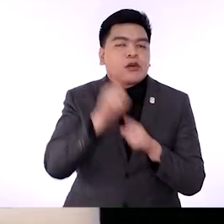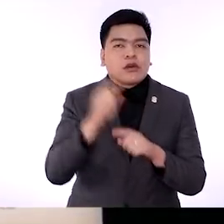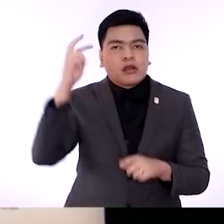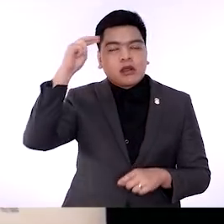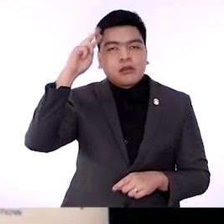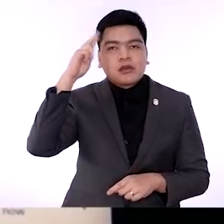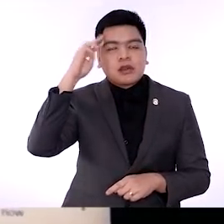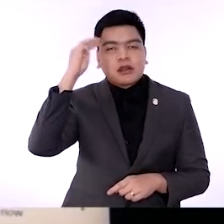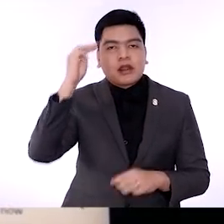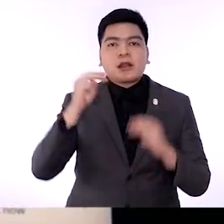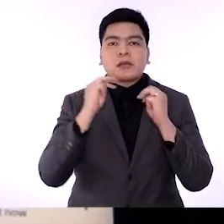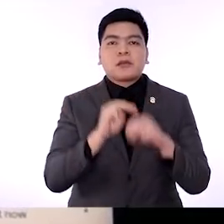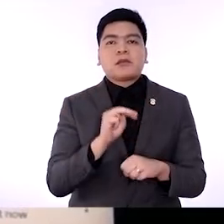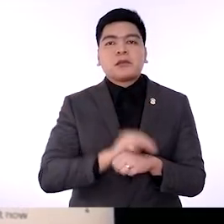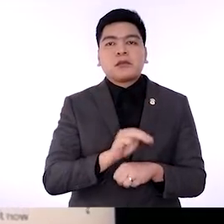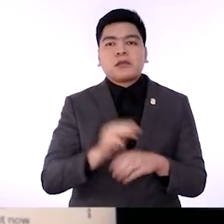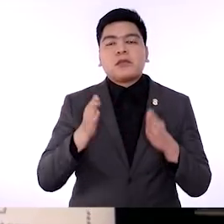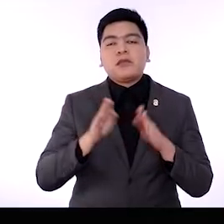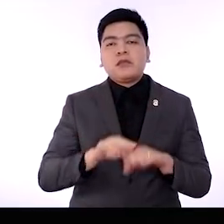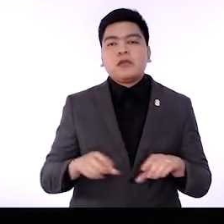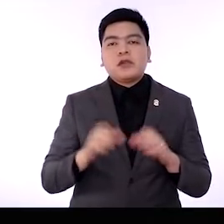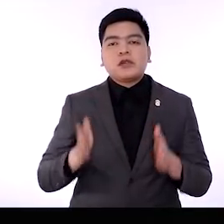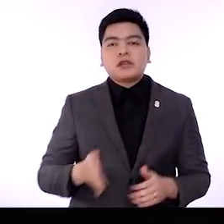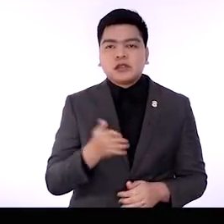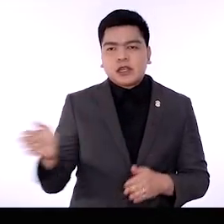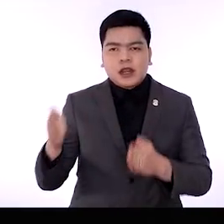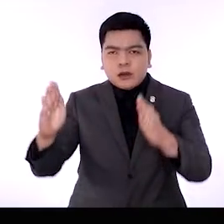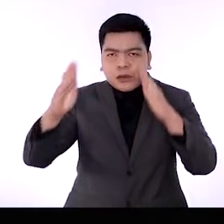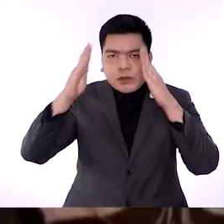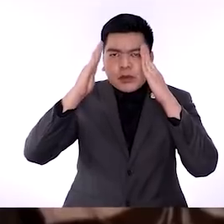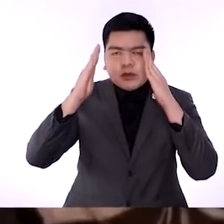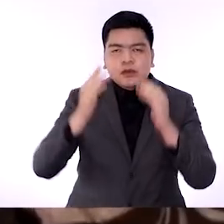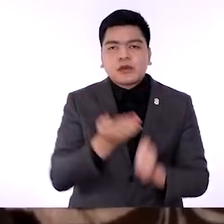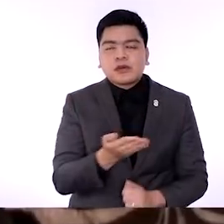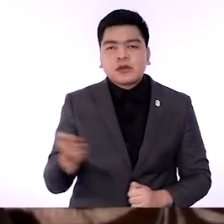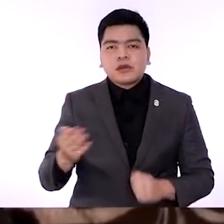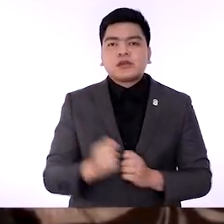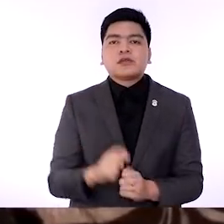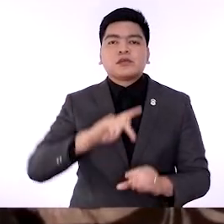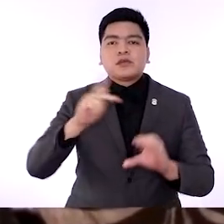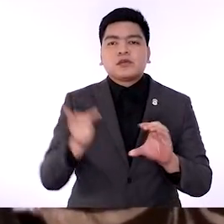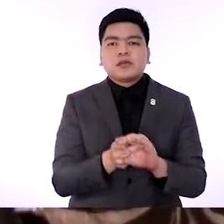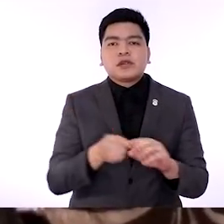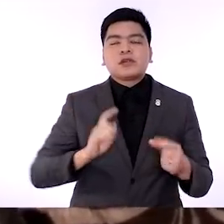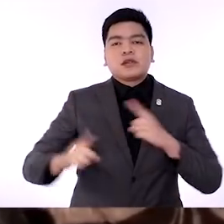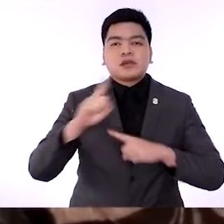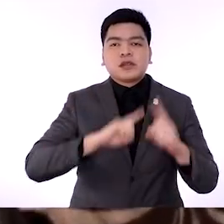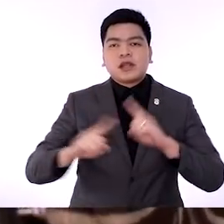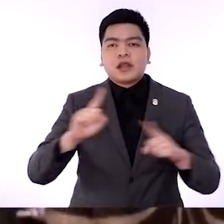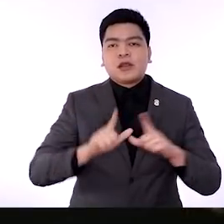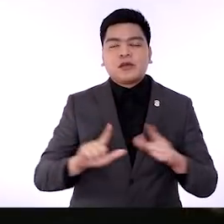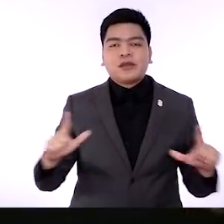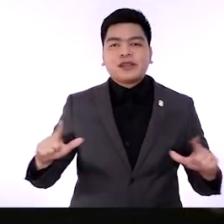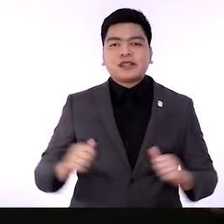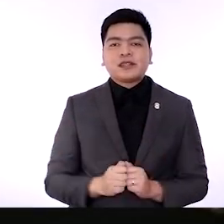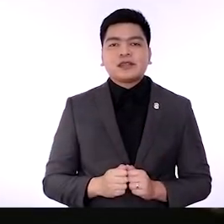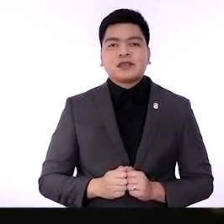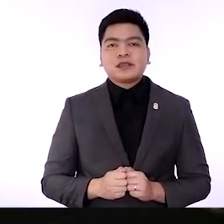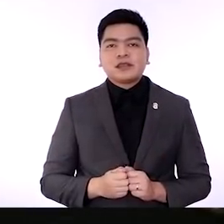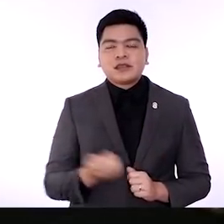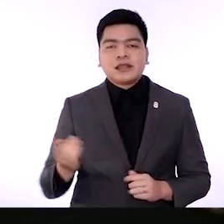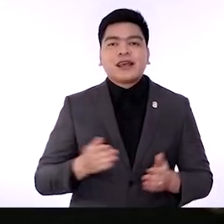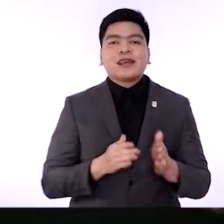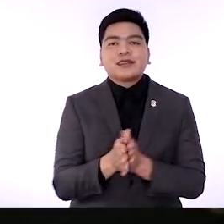isang magagawa sa pamamagitan ng video conference. Matamang nakinig ang mga kapatid lalong-lalo na sa pagsabay at pag-perform ng sign